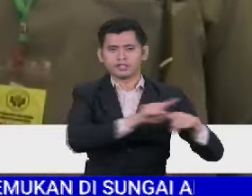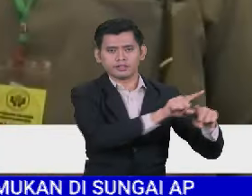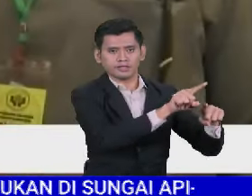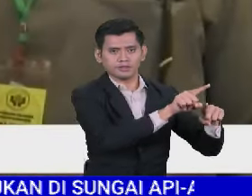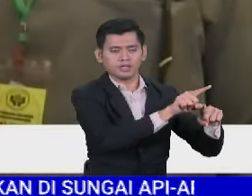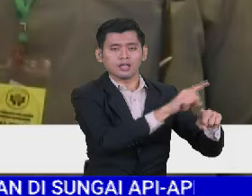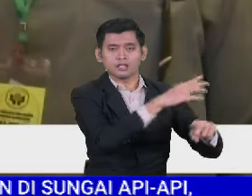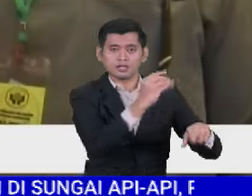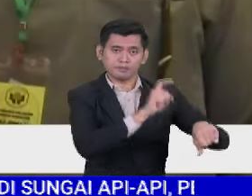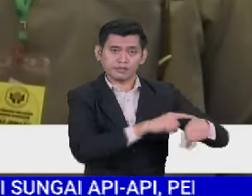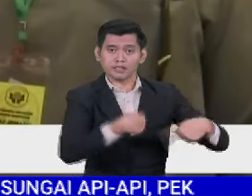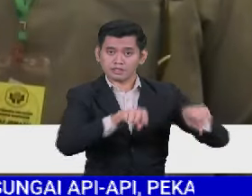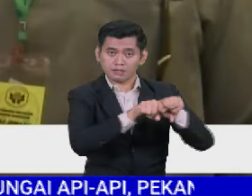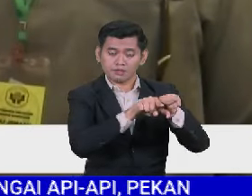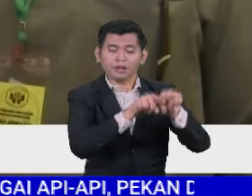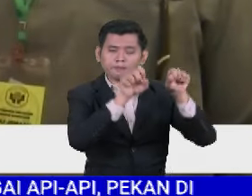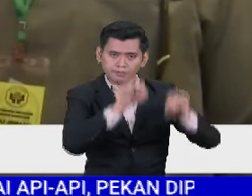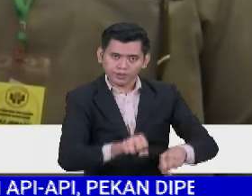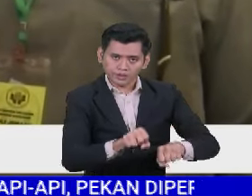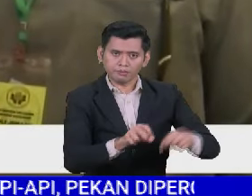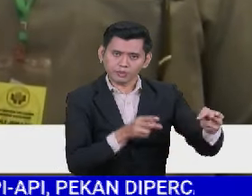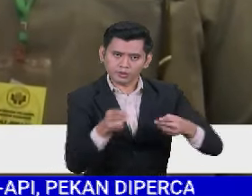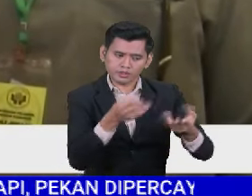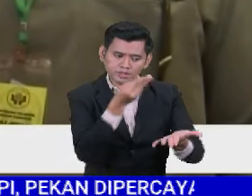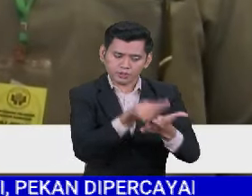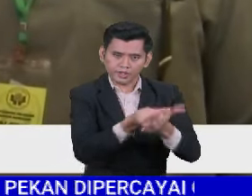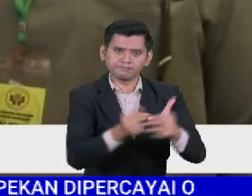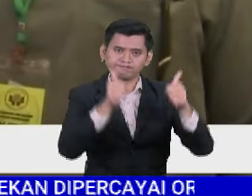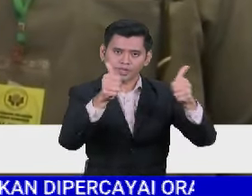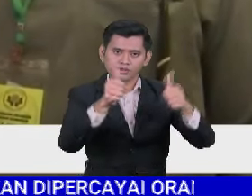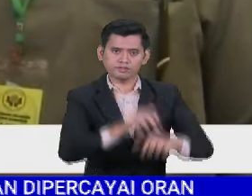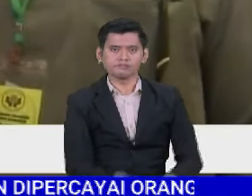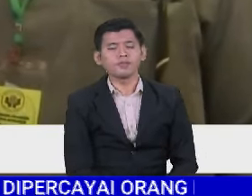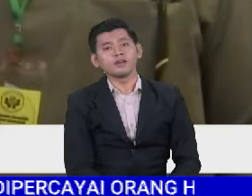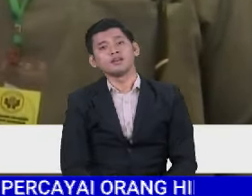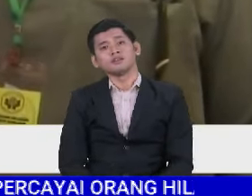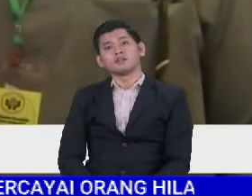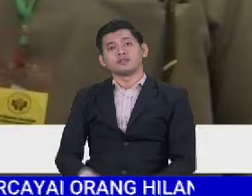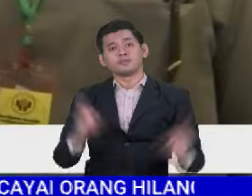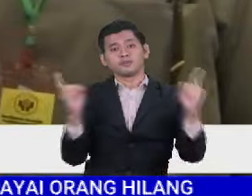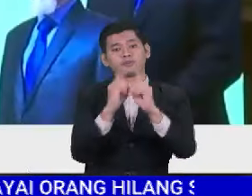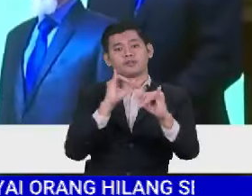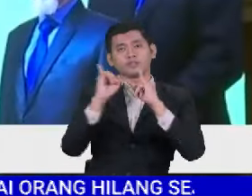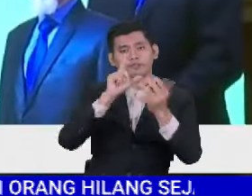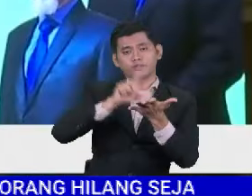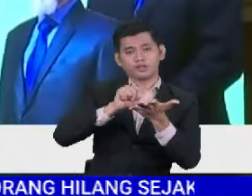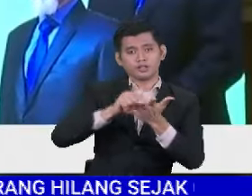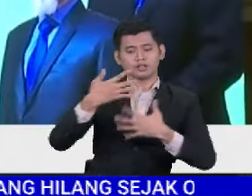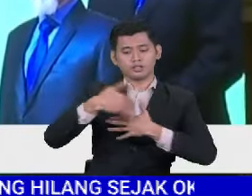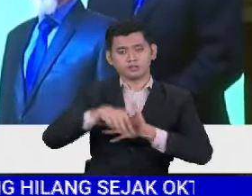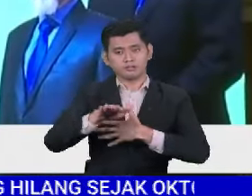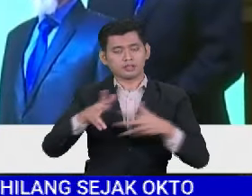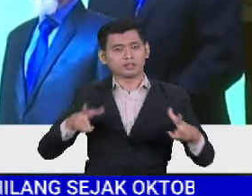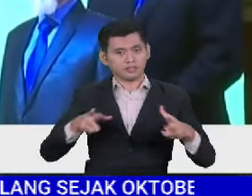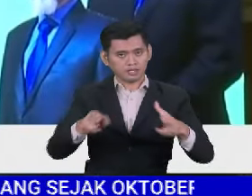tetapi dalam masa yang sama juga dapat pengurusan keuangan dengan baik diaudit Umi pemberitaan tmds lepas Mas Nikon